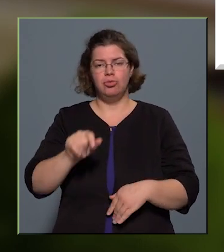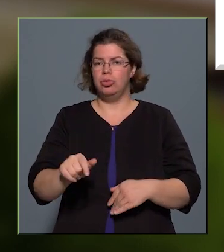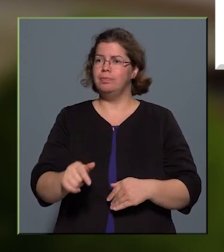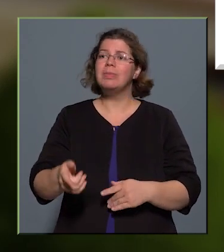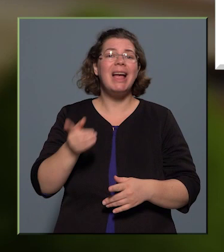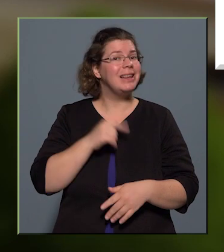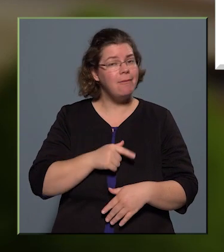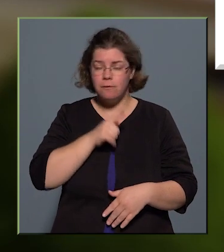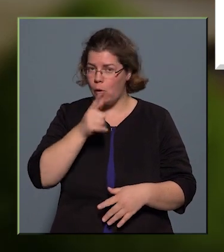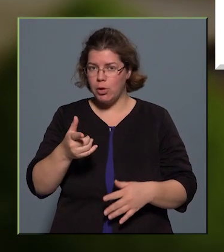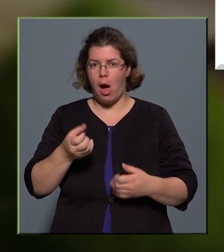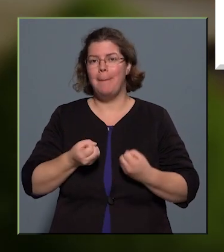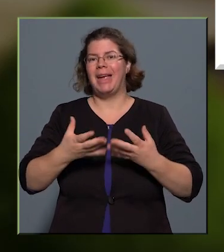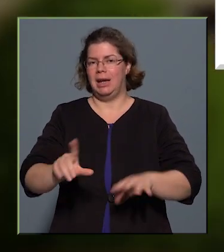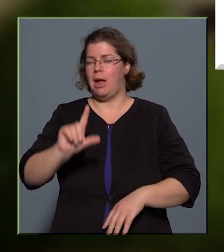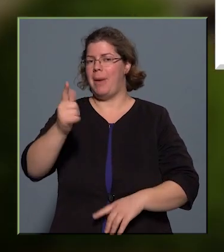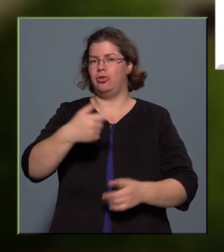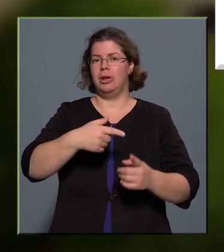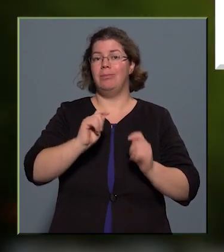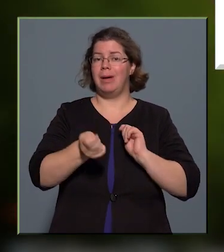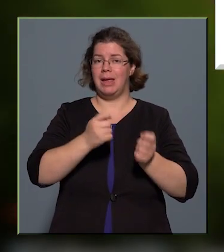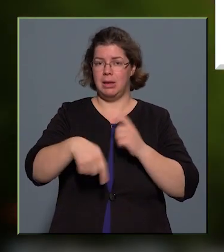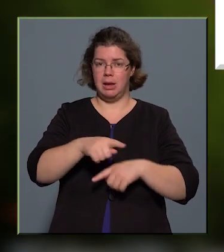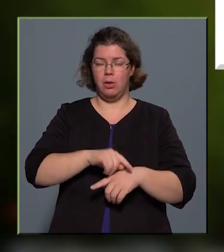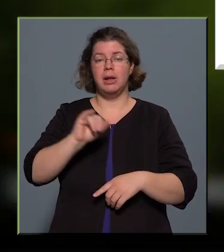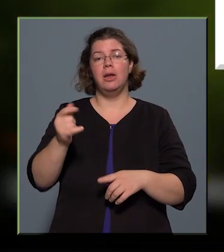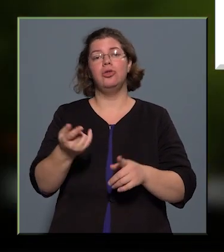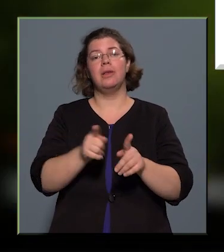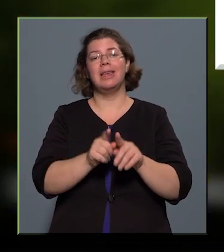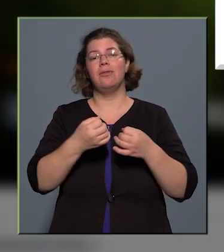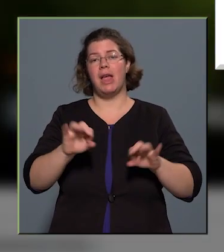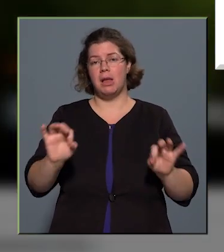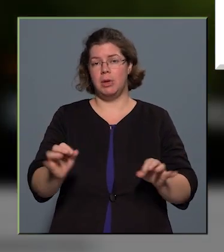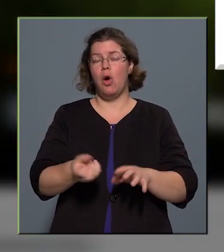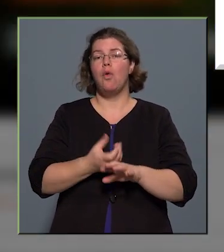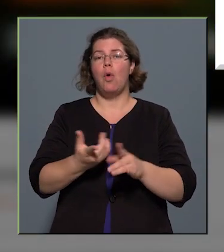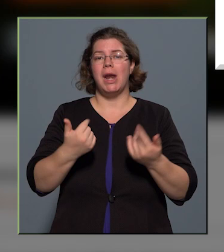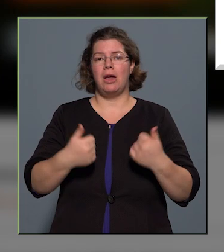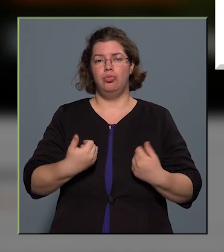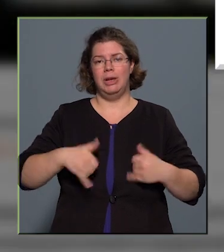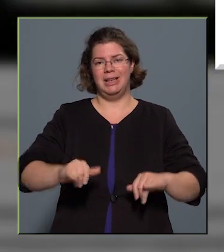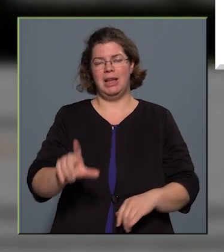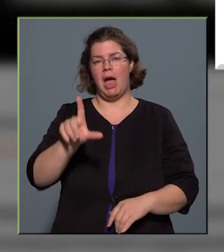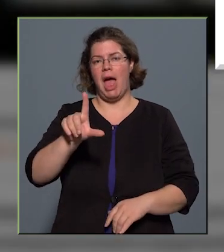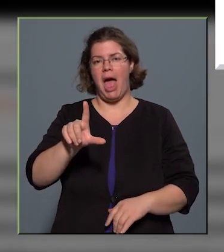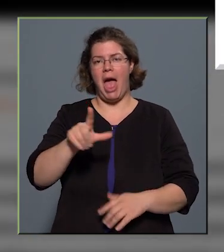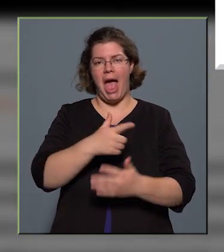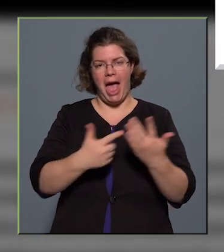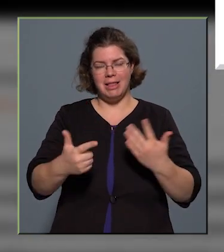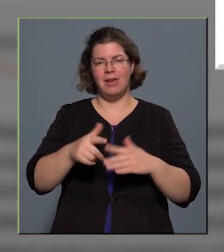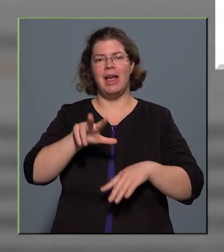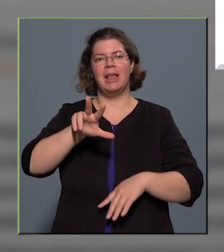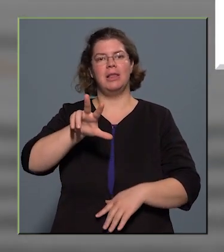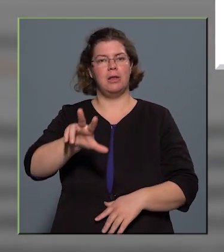korábban tervezett második pályázati kört, és az így felszabaduló forrásból indítja el a 75,8